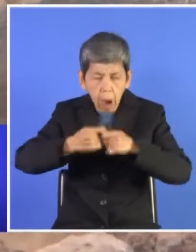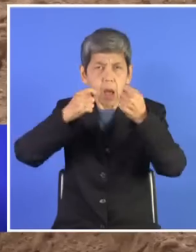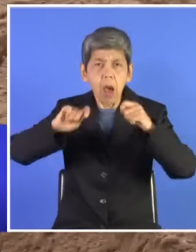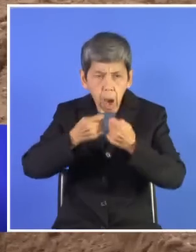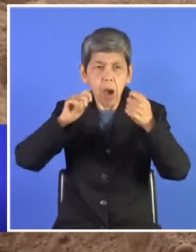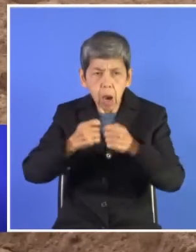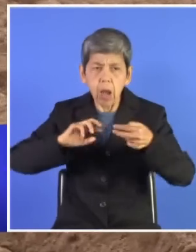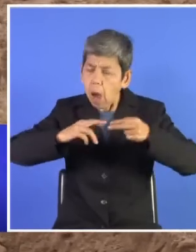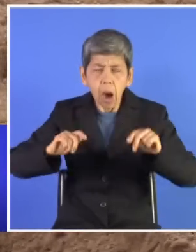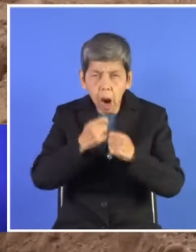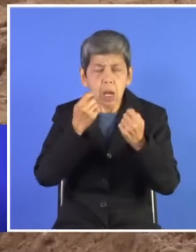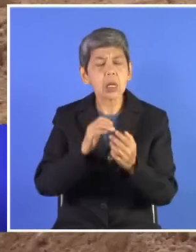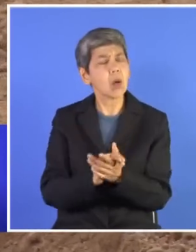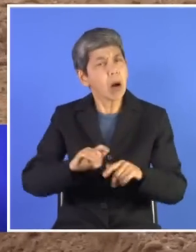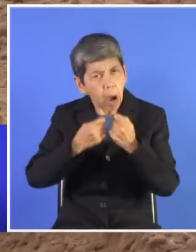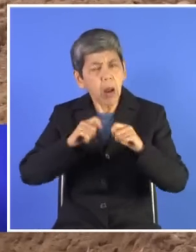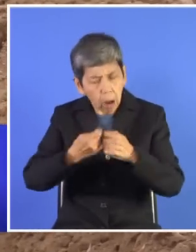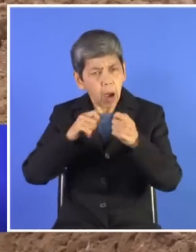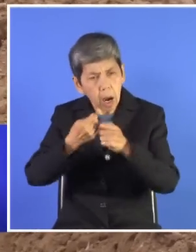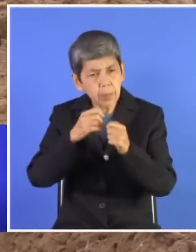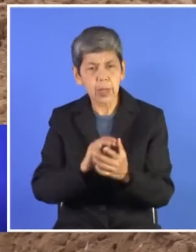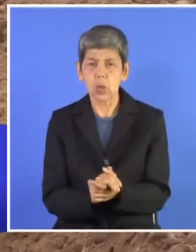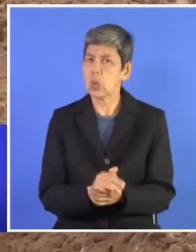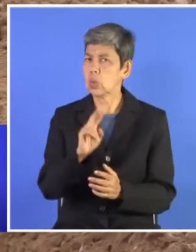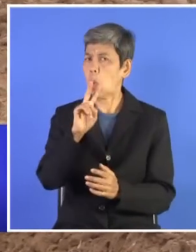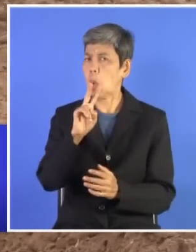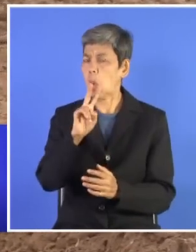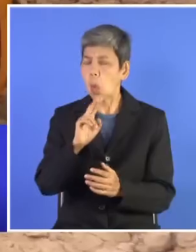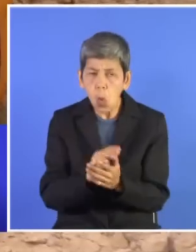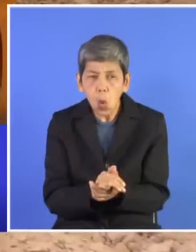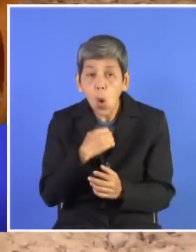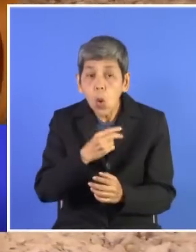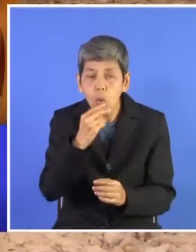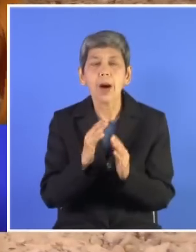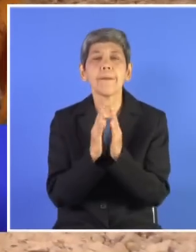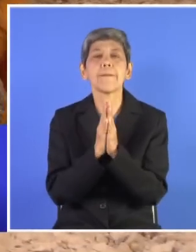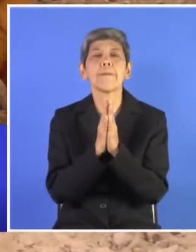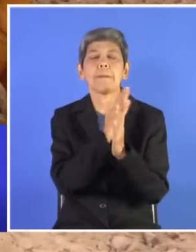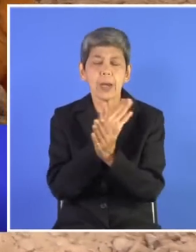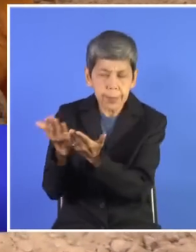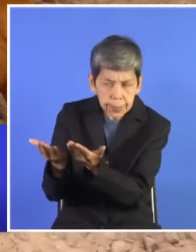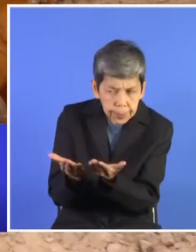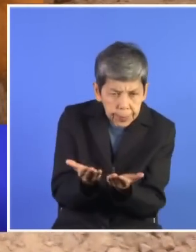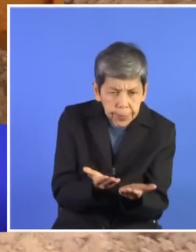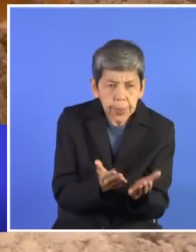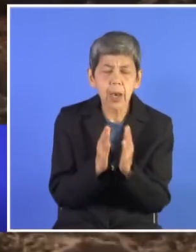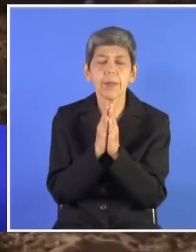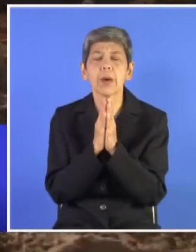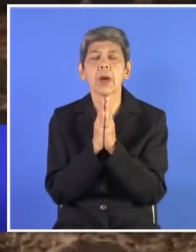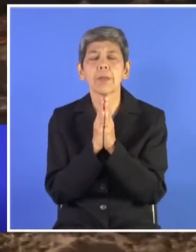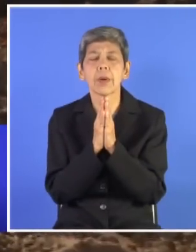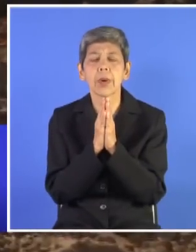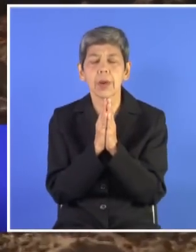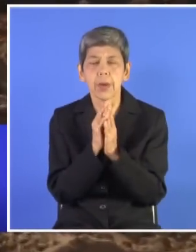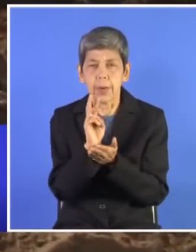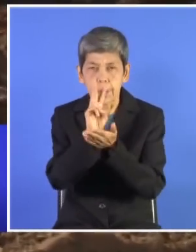เป็นลวดนะก็ขาดถึงเลย2ครั้ง2คราวมาแล้วนี่นะฮะนิมนต์พระมาครับนี่จุดธูปครับนี่จุด